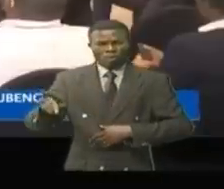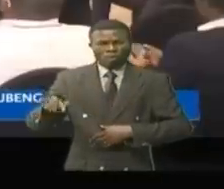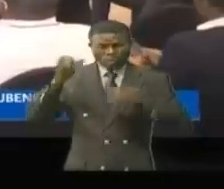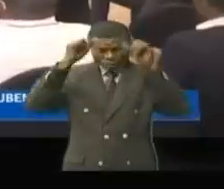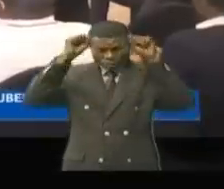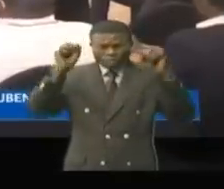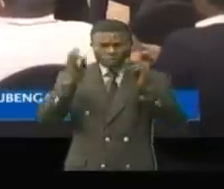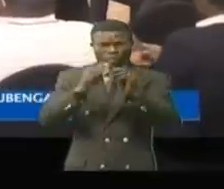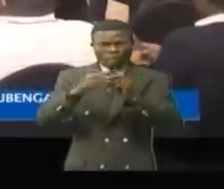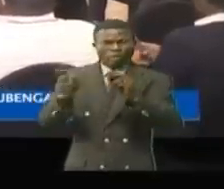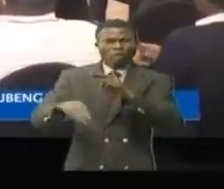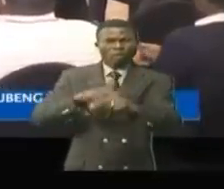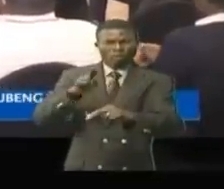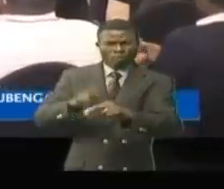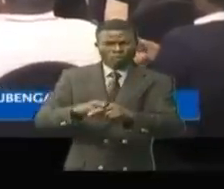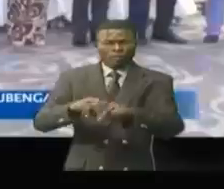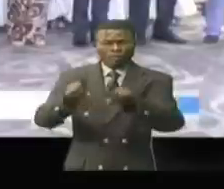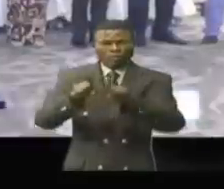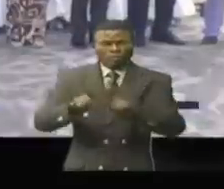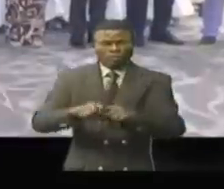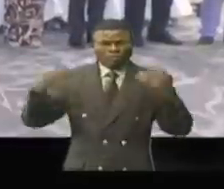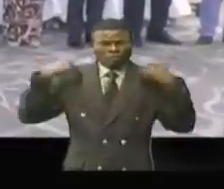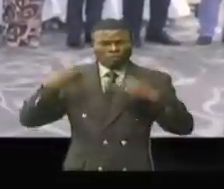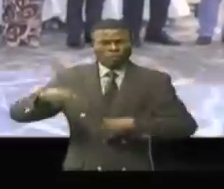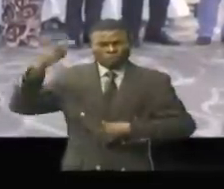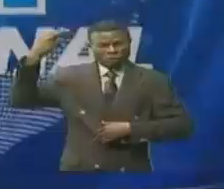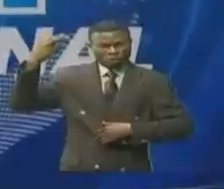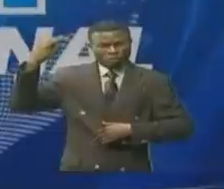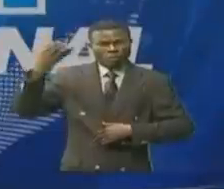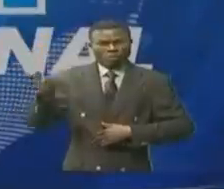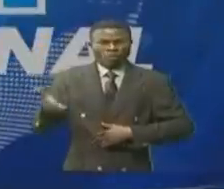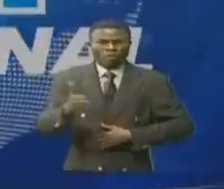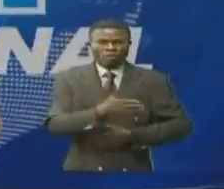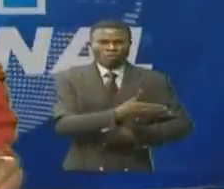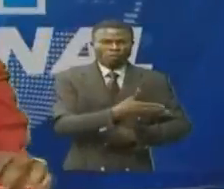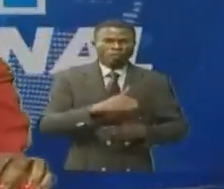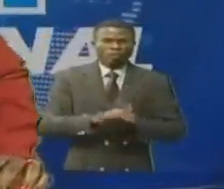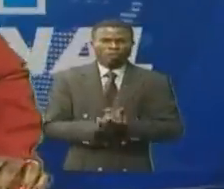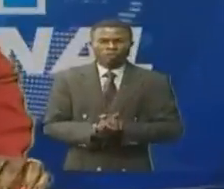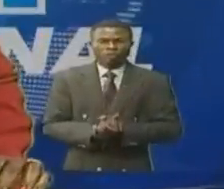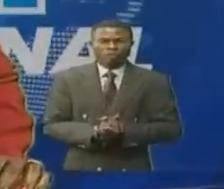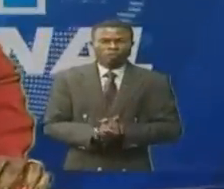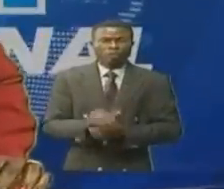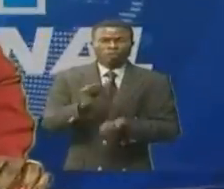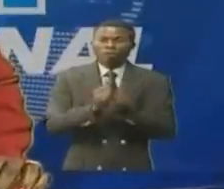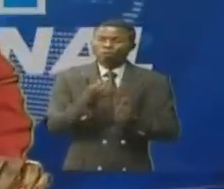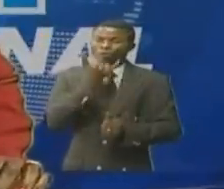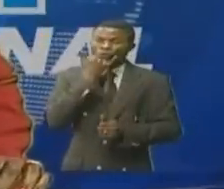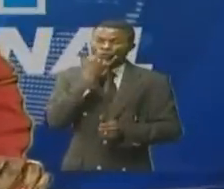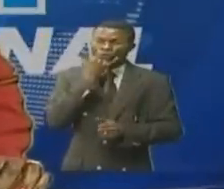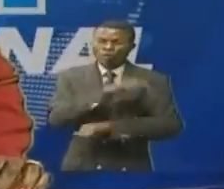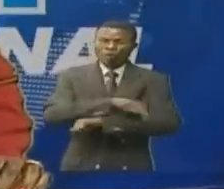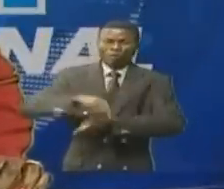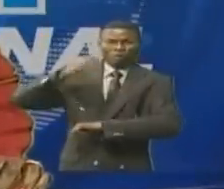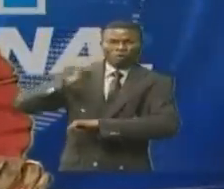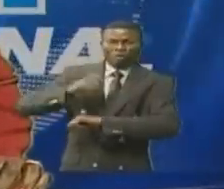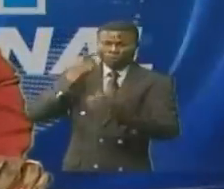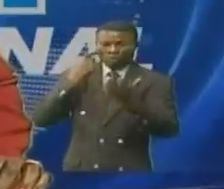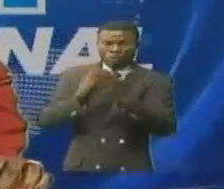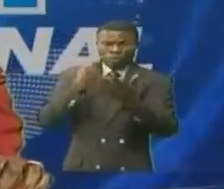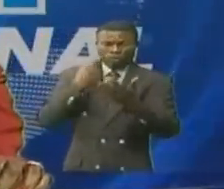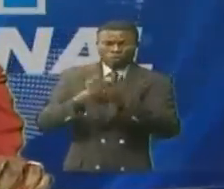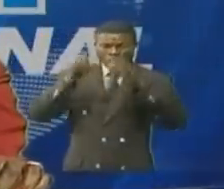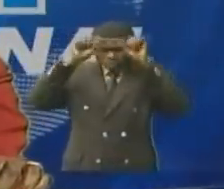des assemblées provinciales et autres personnalités des marques. Les dérapages judiciaires constatés par le président de